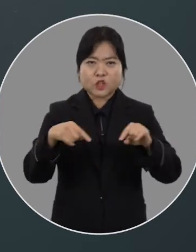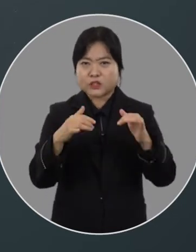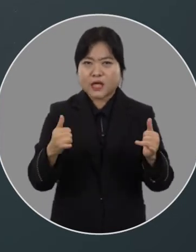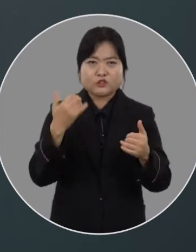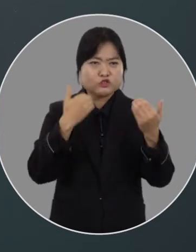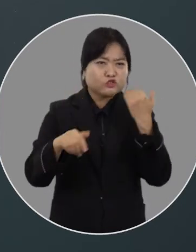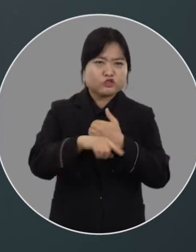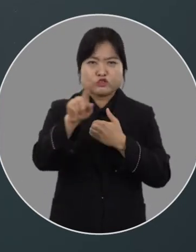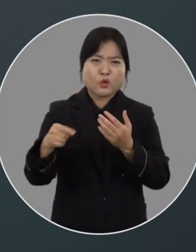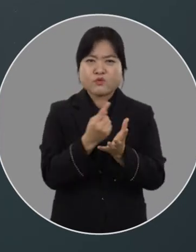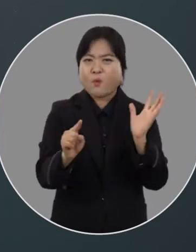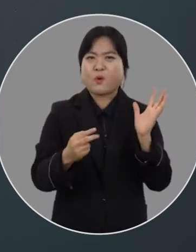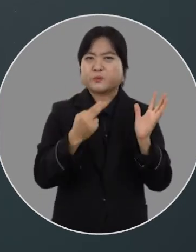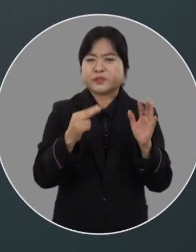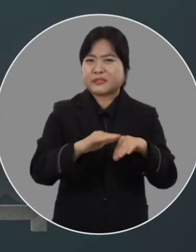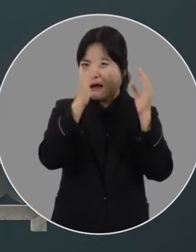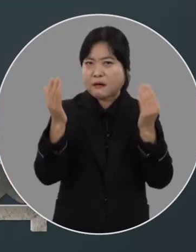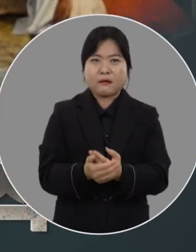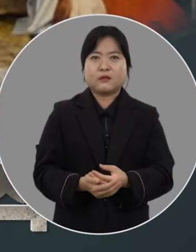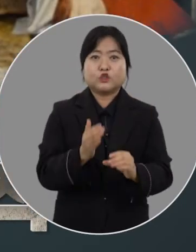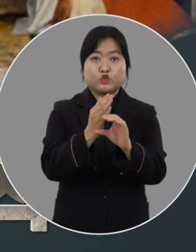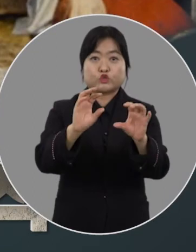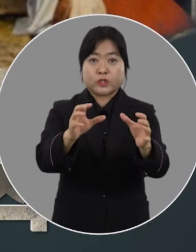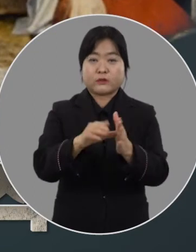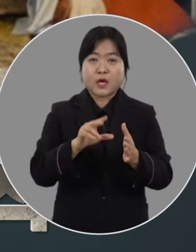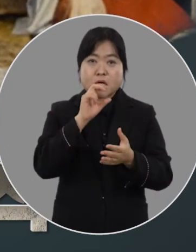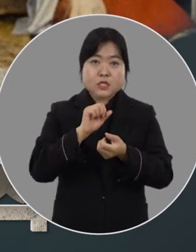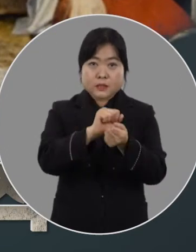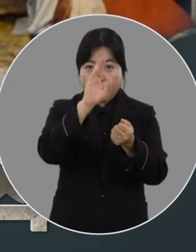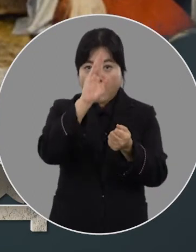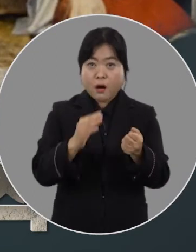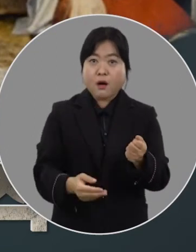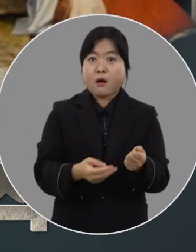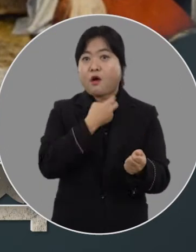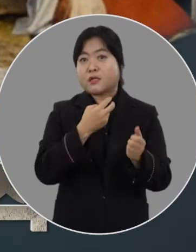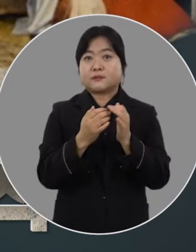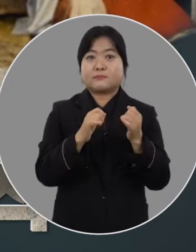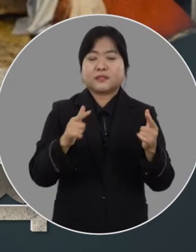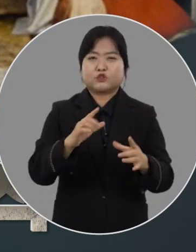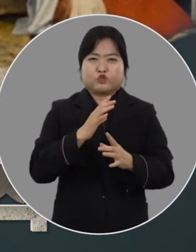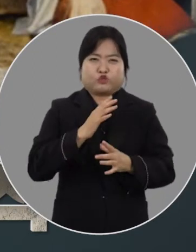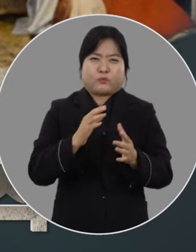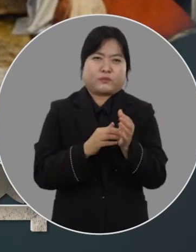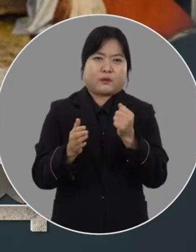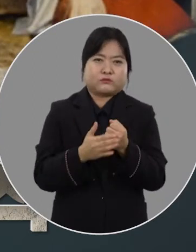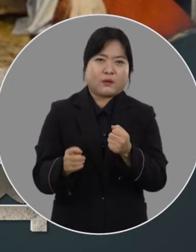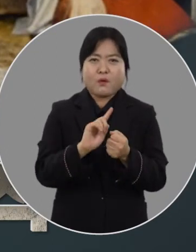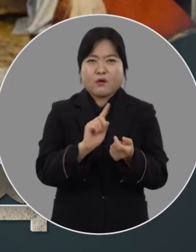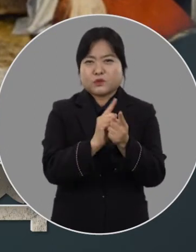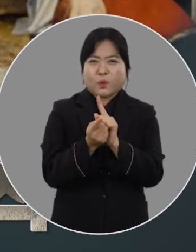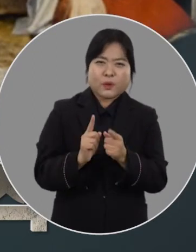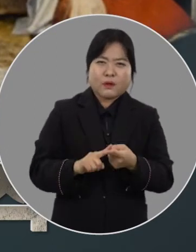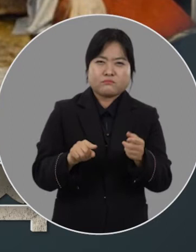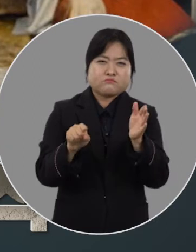그 누구도 예외가 되지 못했는데요. 중세에 흑사병에 걸린 사람들은 그 두려움 때문에 서서히